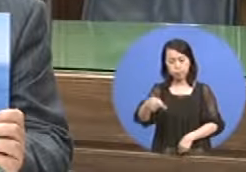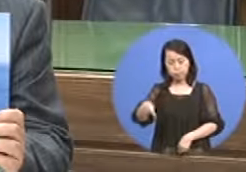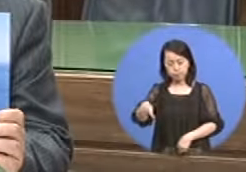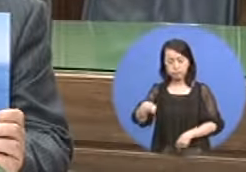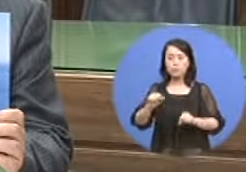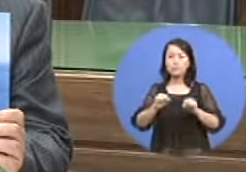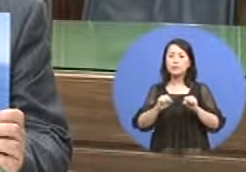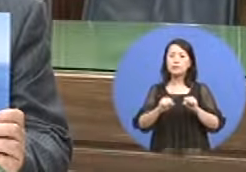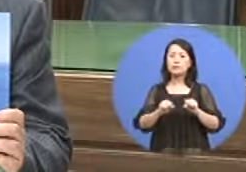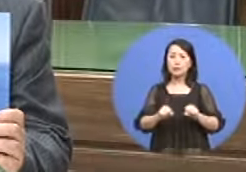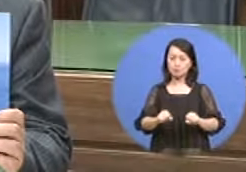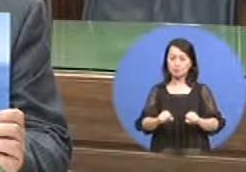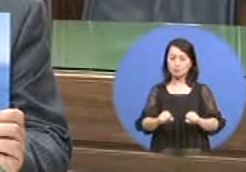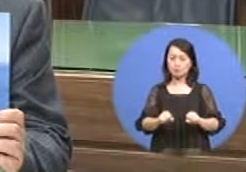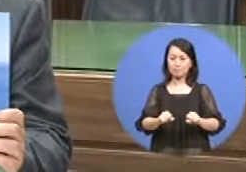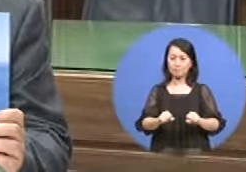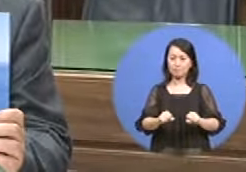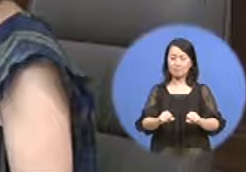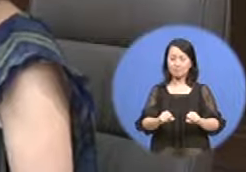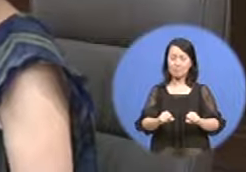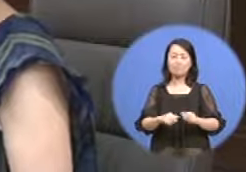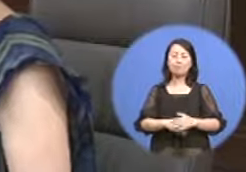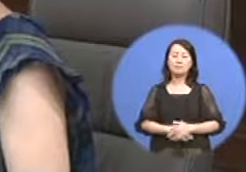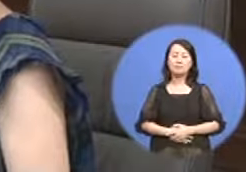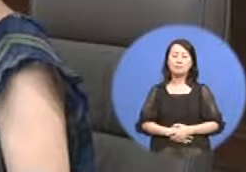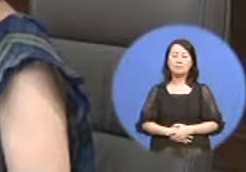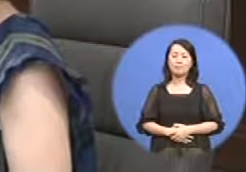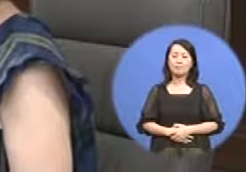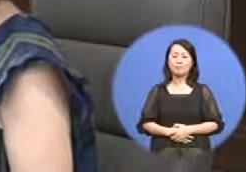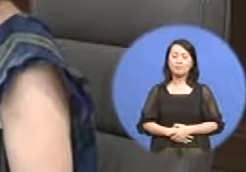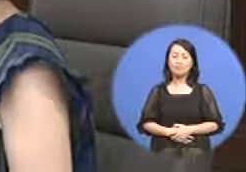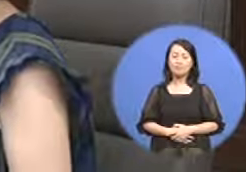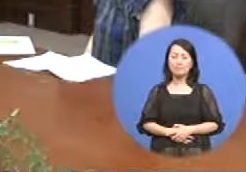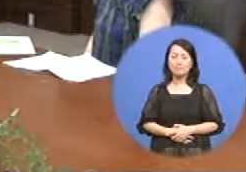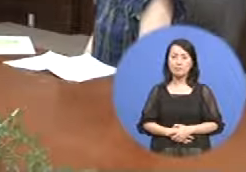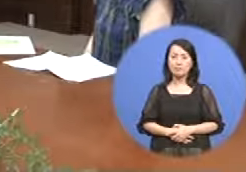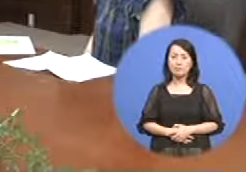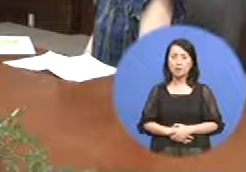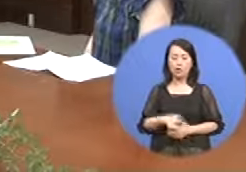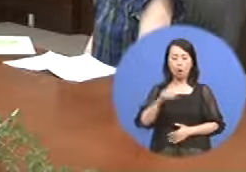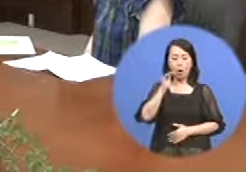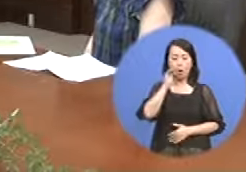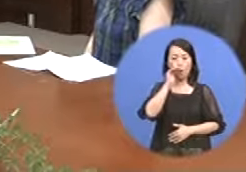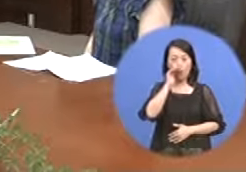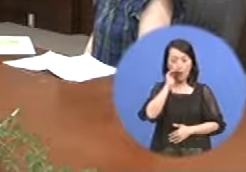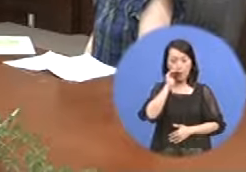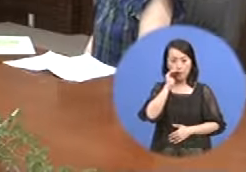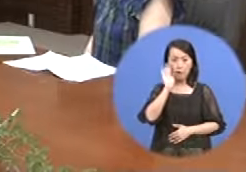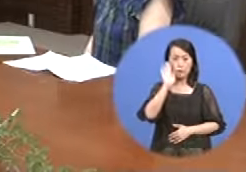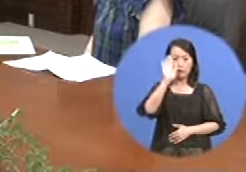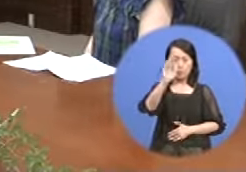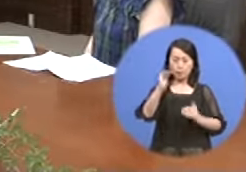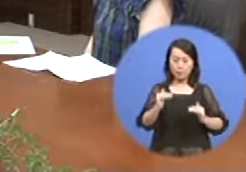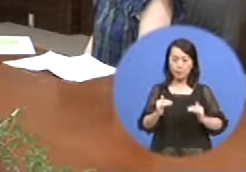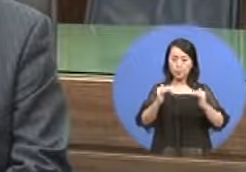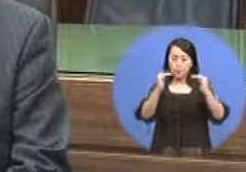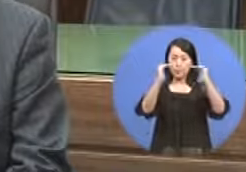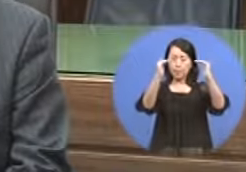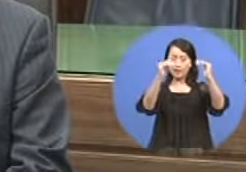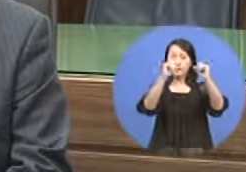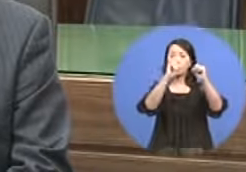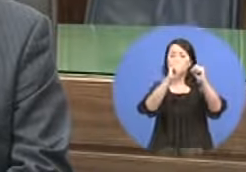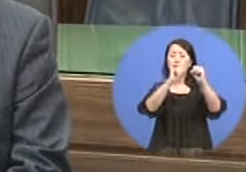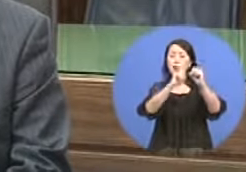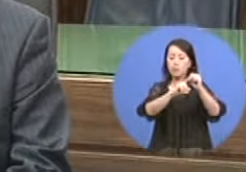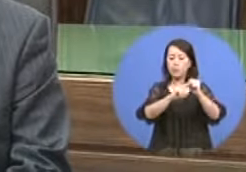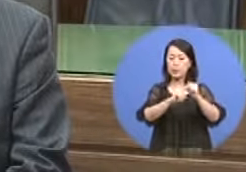ろうというふうに今和歌山県はなっているんです。ですから和歌山県の発展のためにはやっぱり今